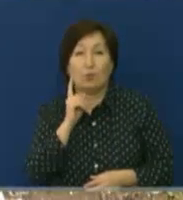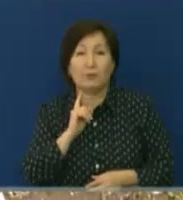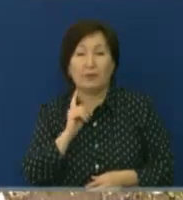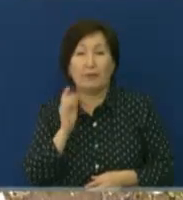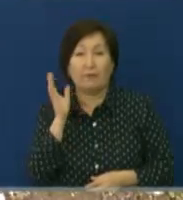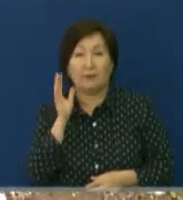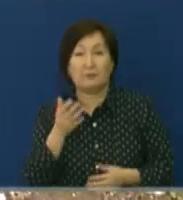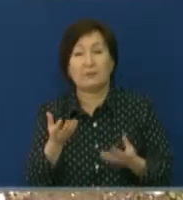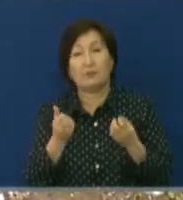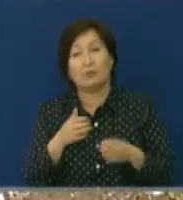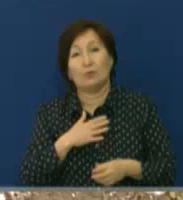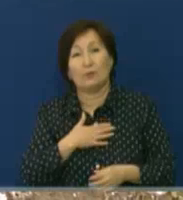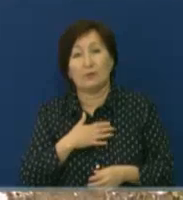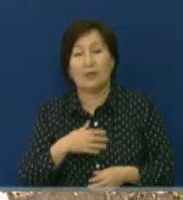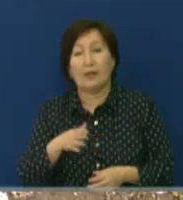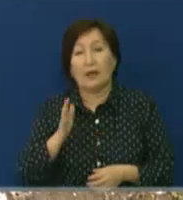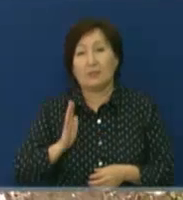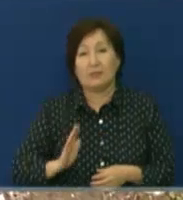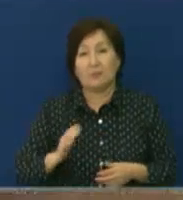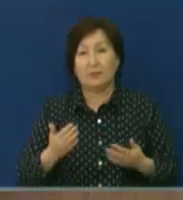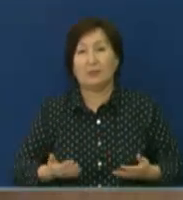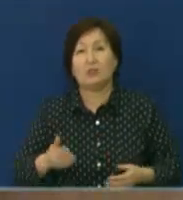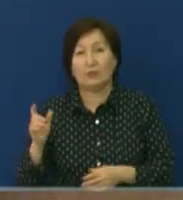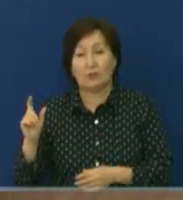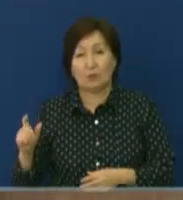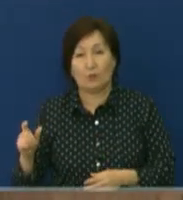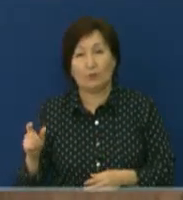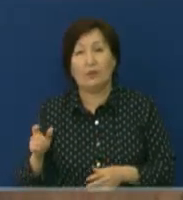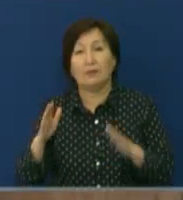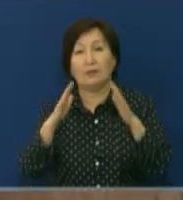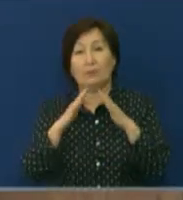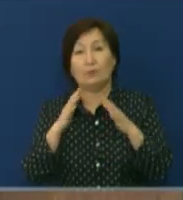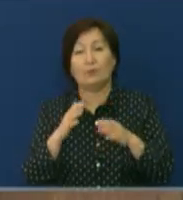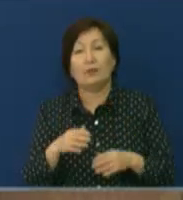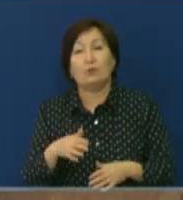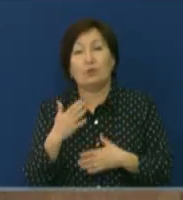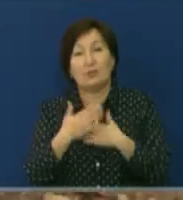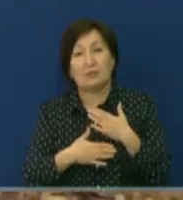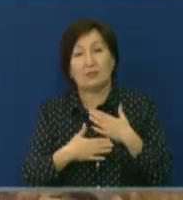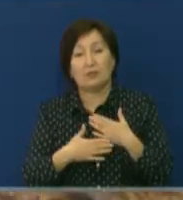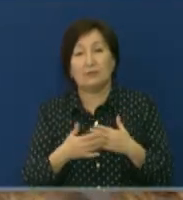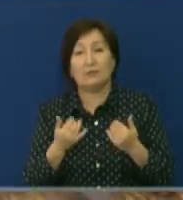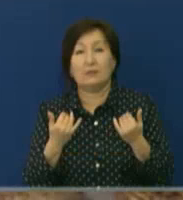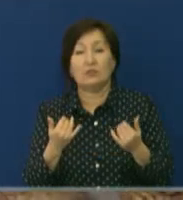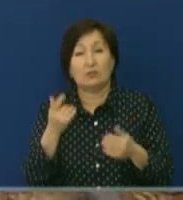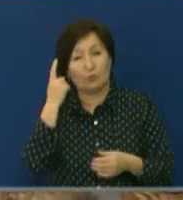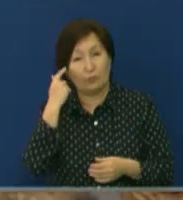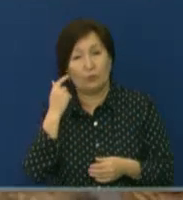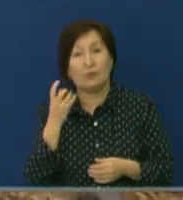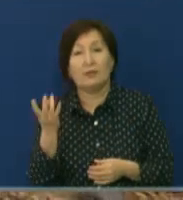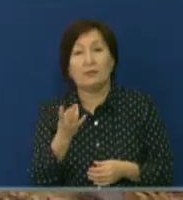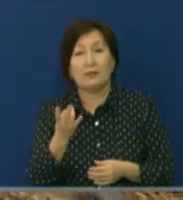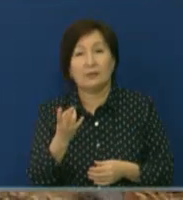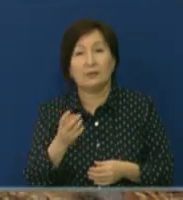вместе с тем терпения абонентов уже заканчивается и многие из них считают что настала пора навести порядок в сфере